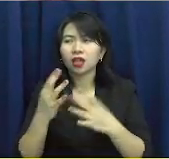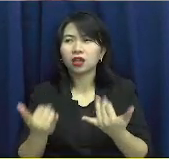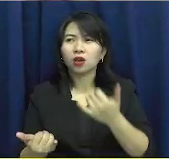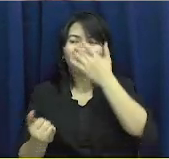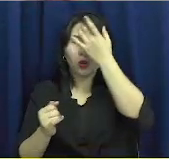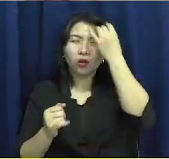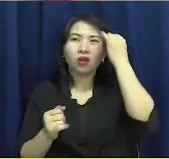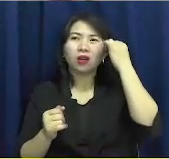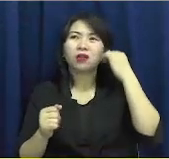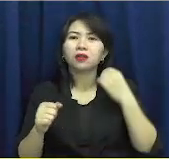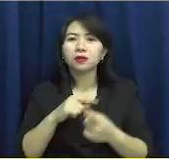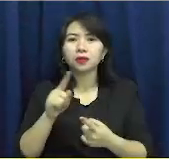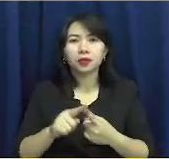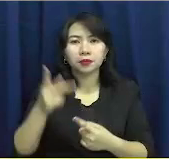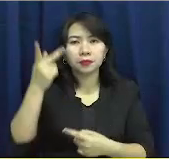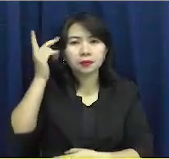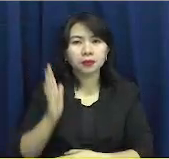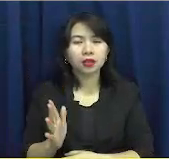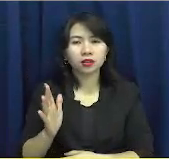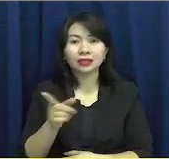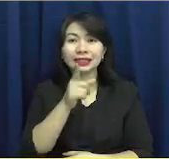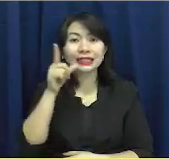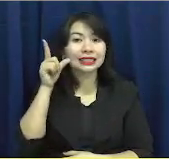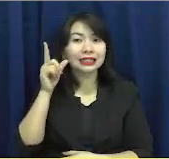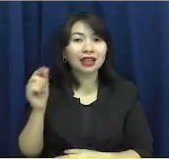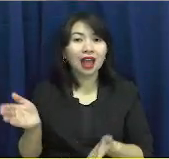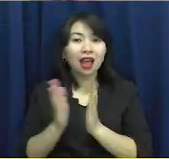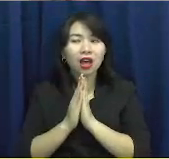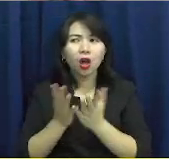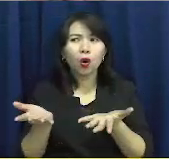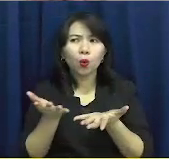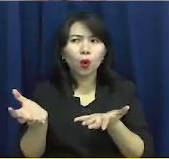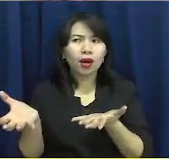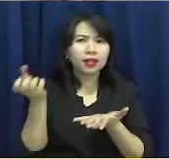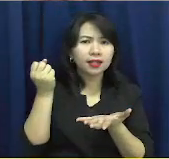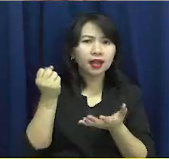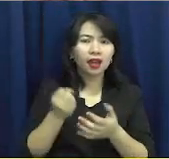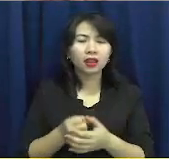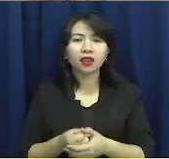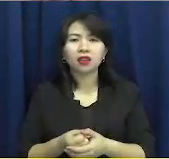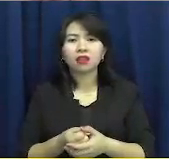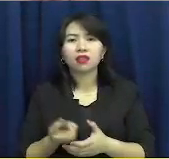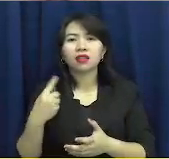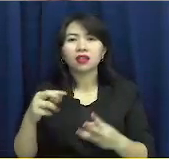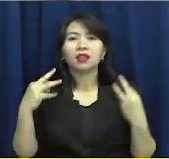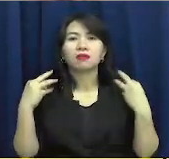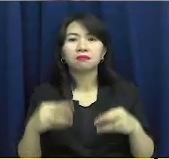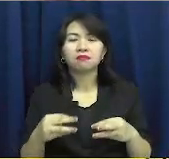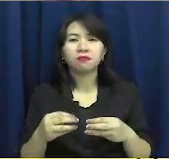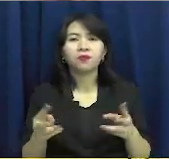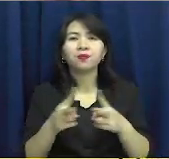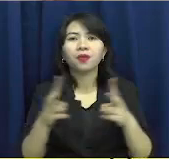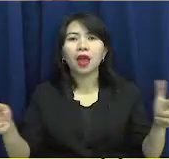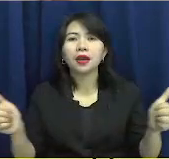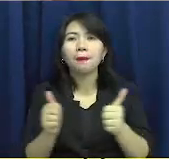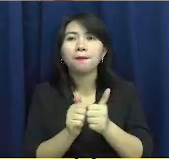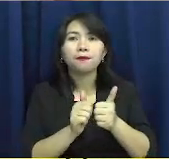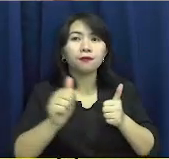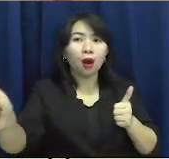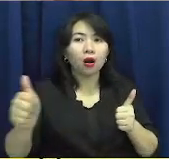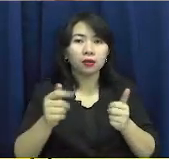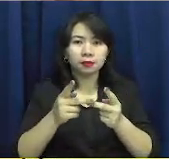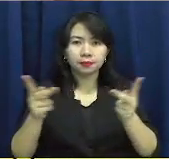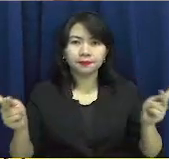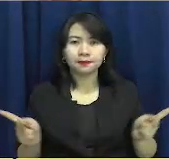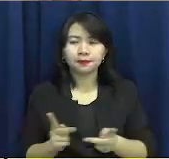kung saan niya kinukuha yung tao, mga turo ni Preacher Jude, doon siya andun eh. Mabaya, extended yung braso eh. Halata mong malayo. Hindi, talagang kabilang ibang